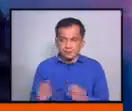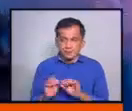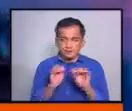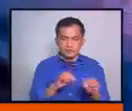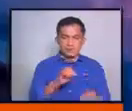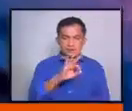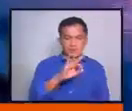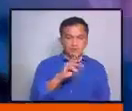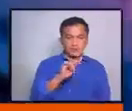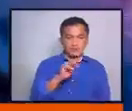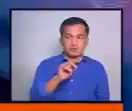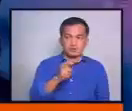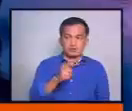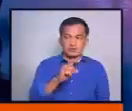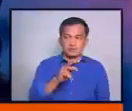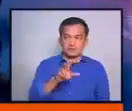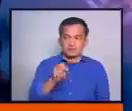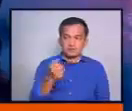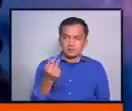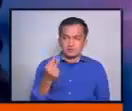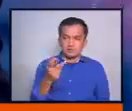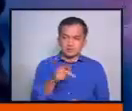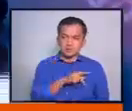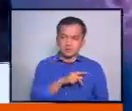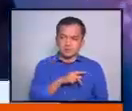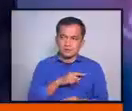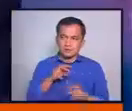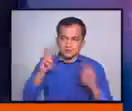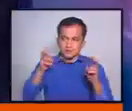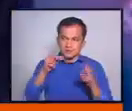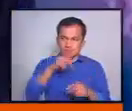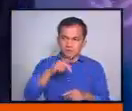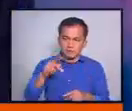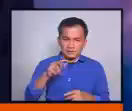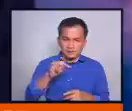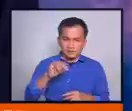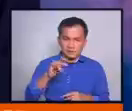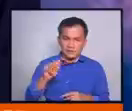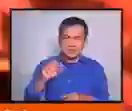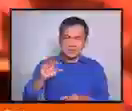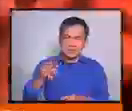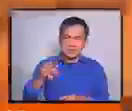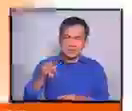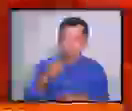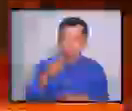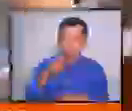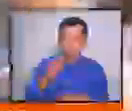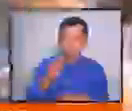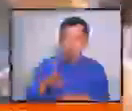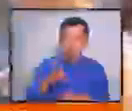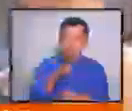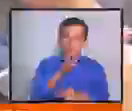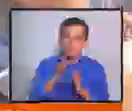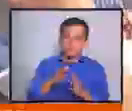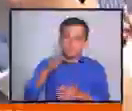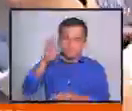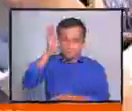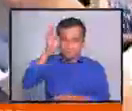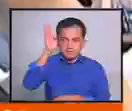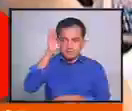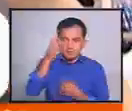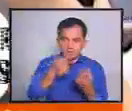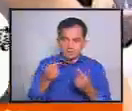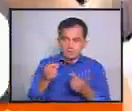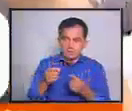Ilagay na sa floating status ang 13 pulis na tinagurang Pampanga Ninja Cops. Ayon sa PNP spokesman na si Bernard Banak, ginawa